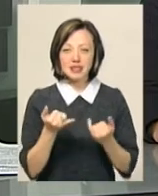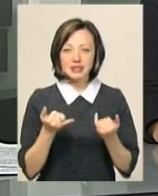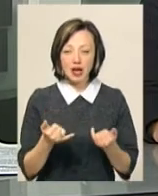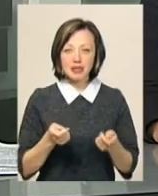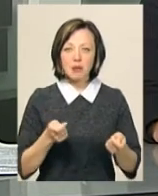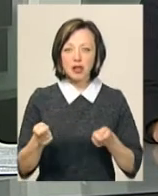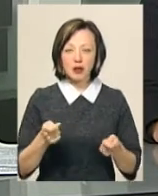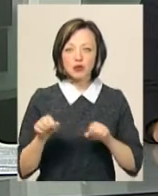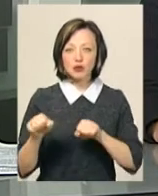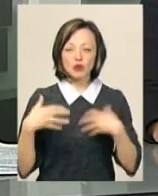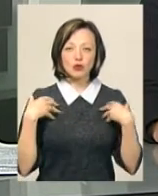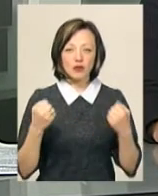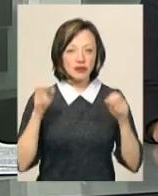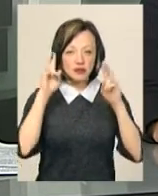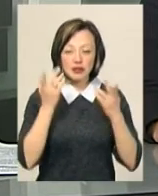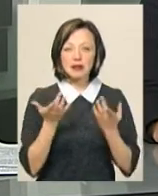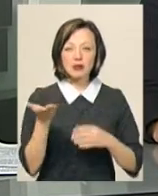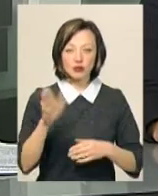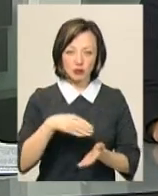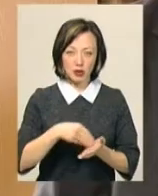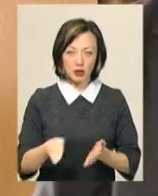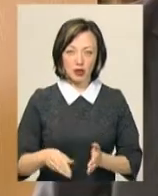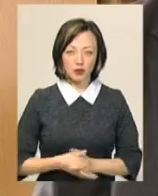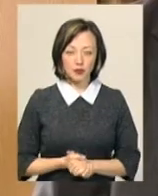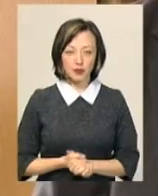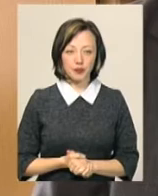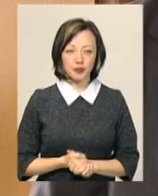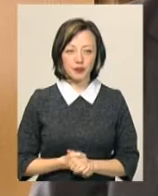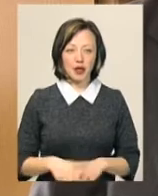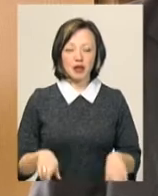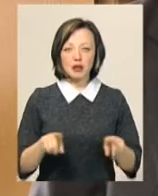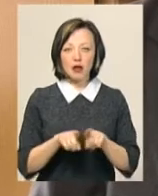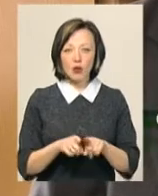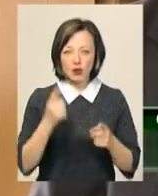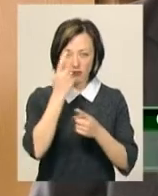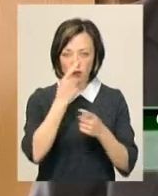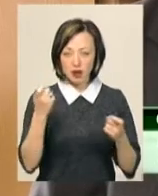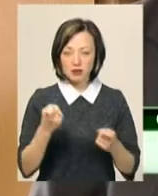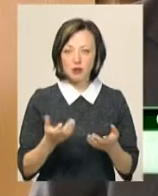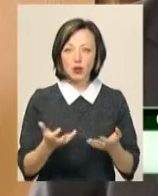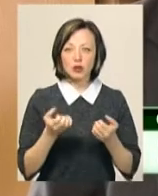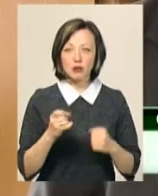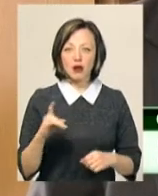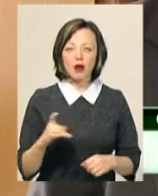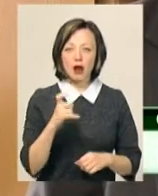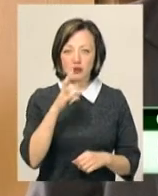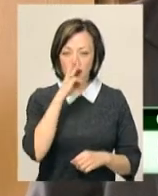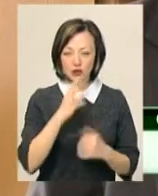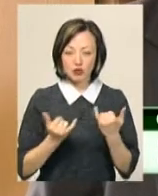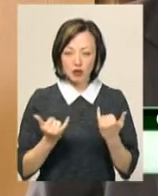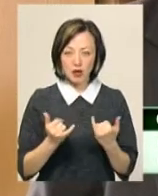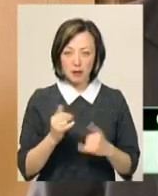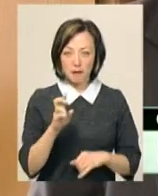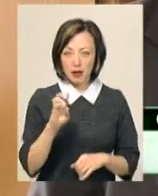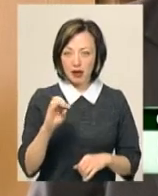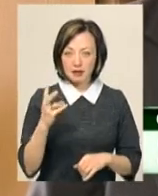володіють інформацією щодо кількості придбаних доз. Таку інформацію ми отримуємо раз в квартал, сьогодні березень, ще